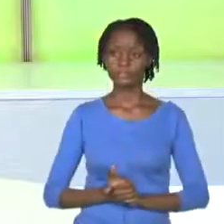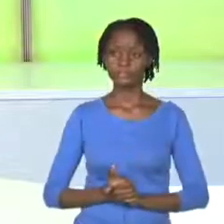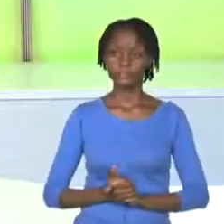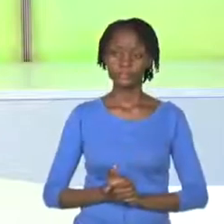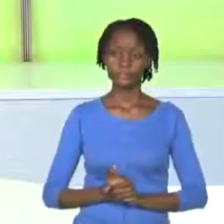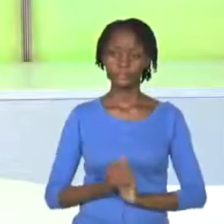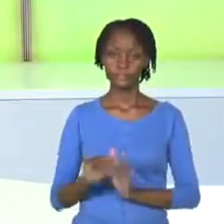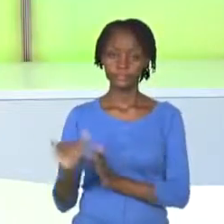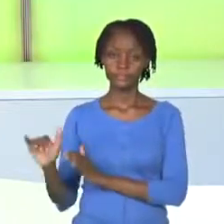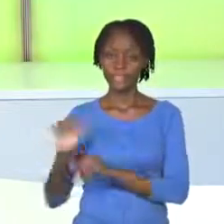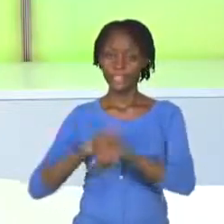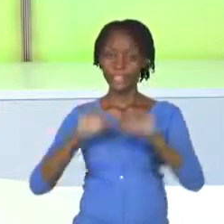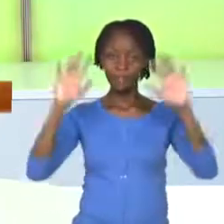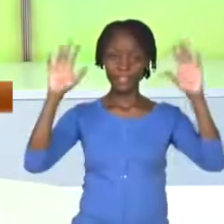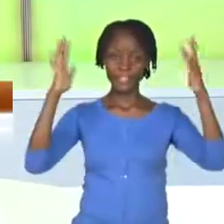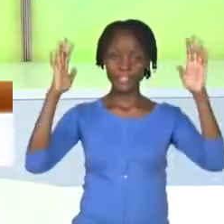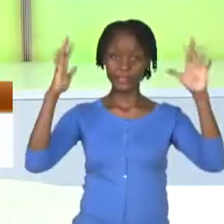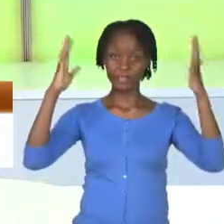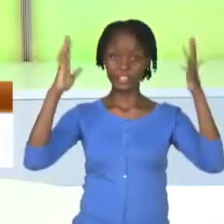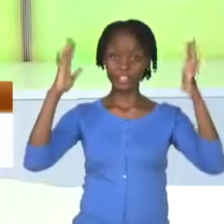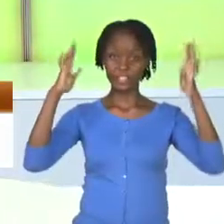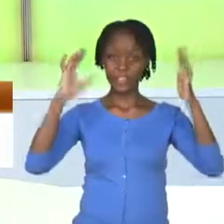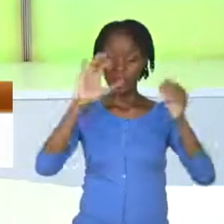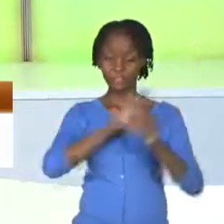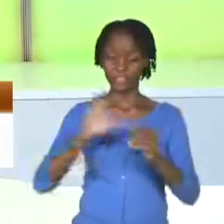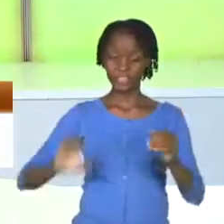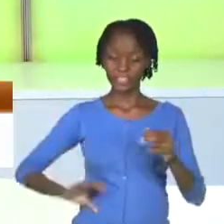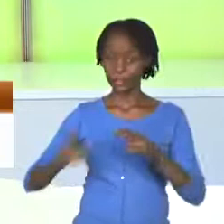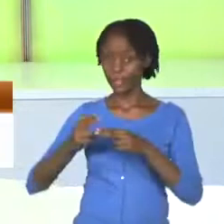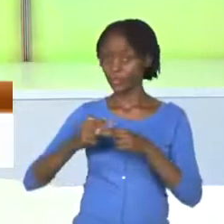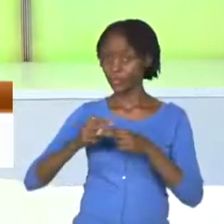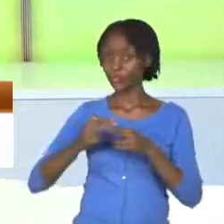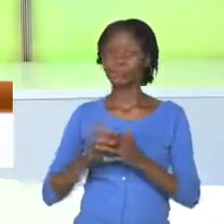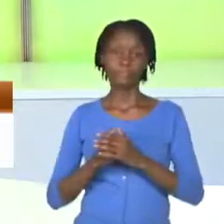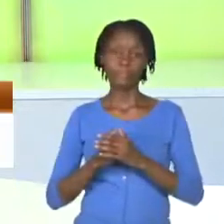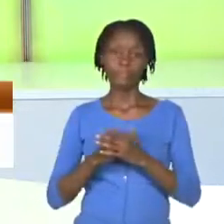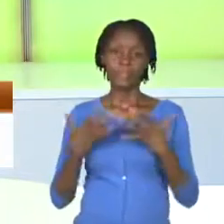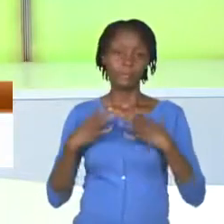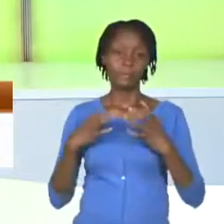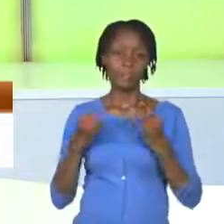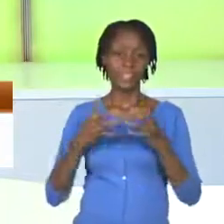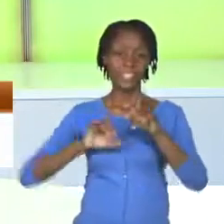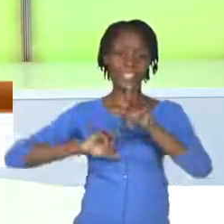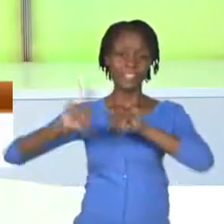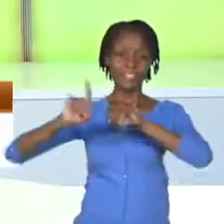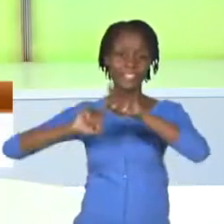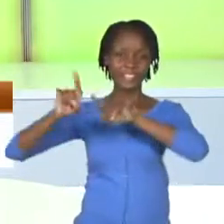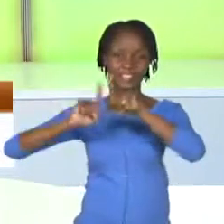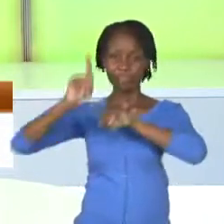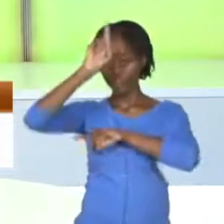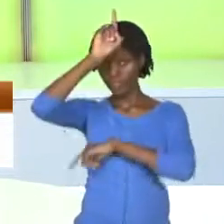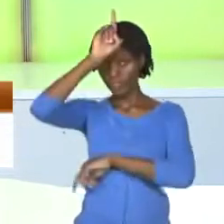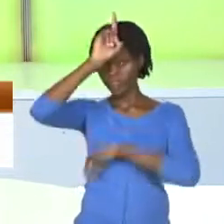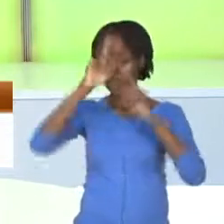hasa wakati sherehe za Krismasi zinapokaribia, Wakenya wengi bado wanasafiri kuelekea vijijini hata baada ya serikali kuwarai kutosafiri